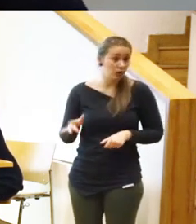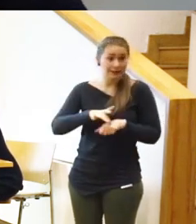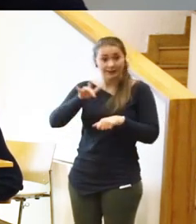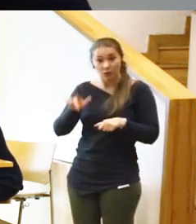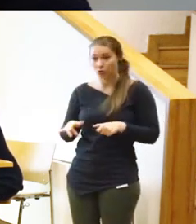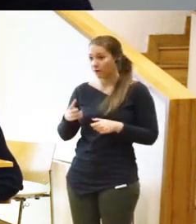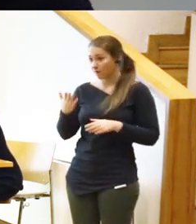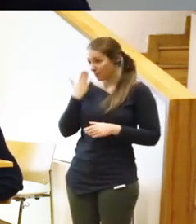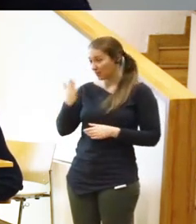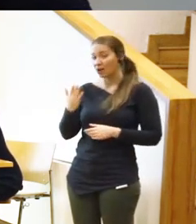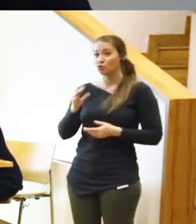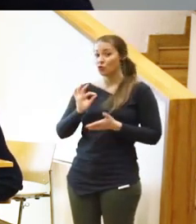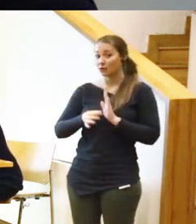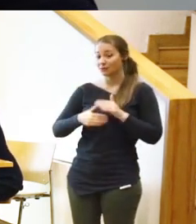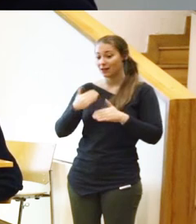časem se stane jako